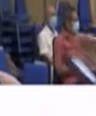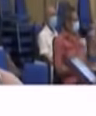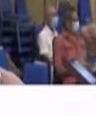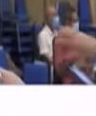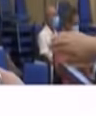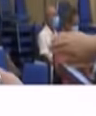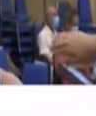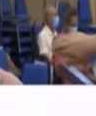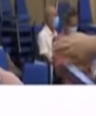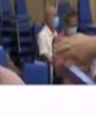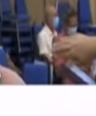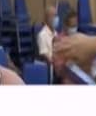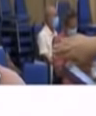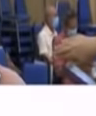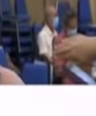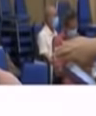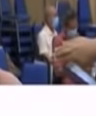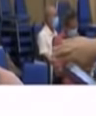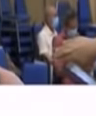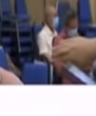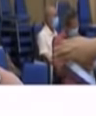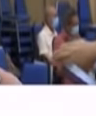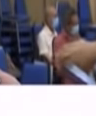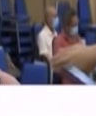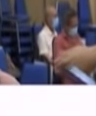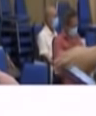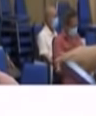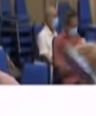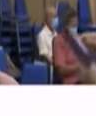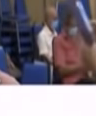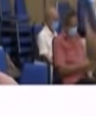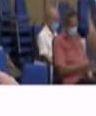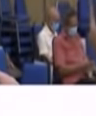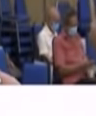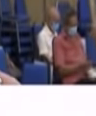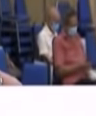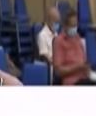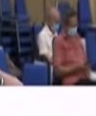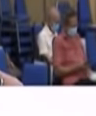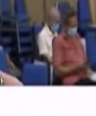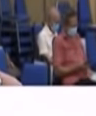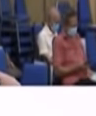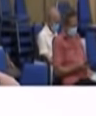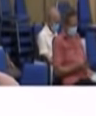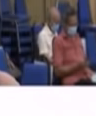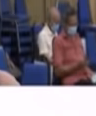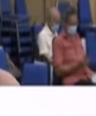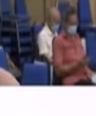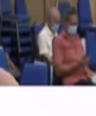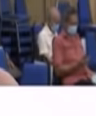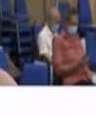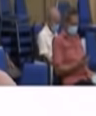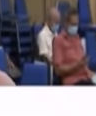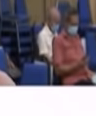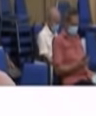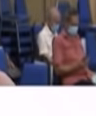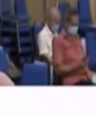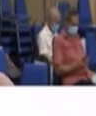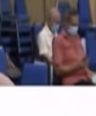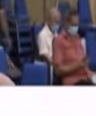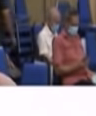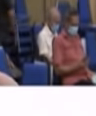Fasa kedua program vaksinasi COVID di bahagian Bintulu. So yang kuantiti vaksin yang